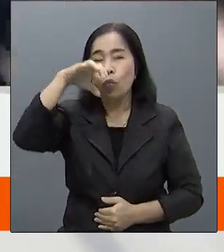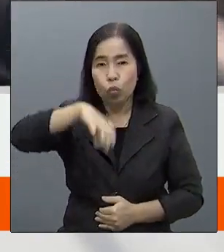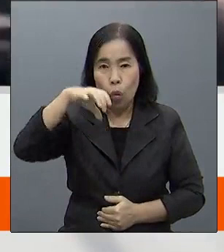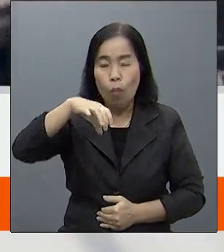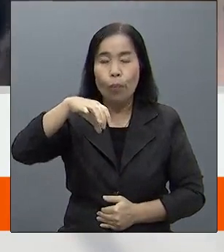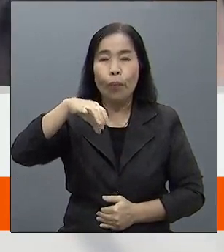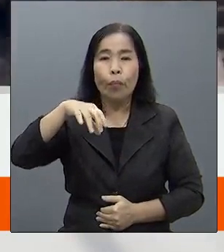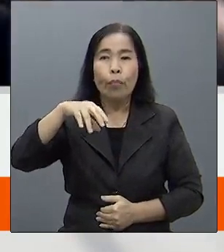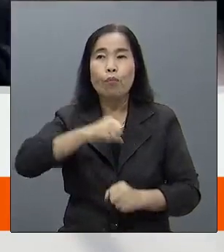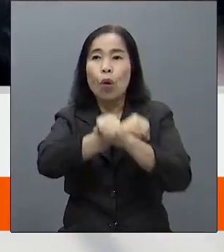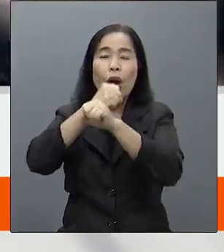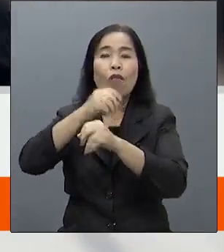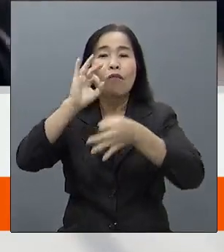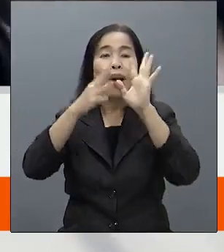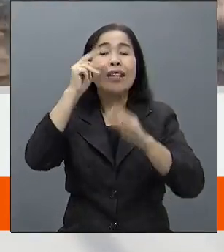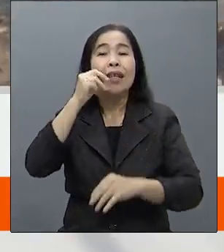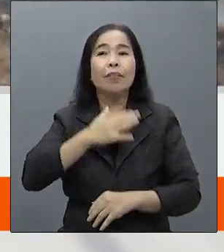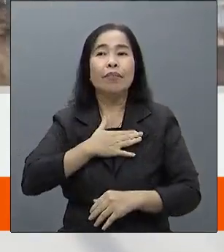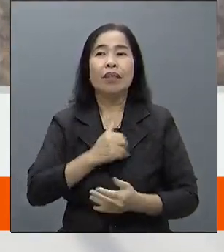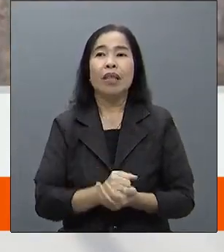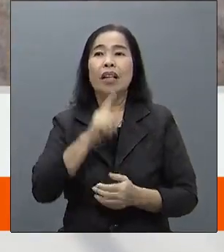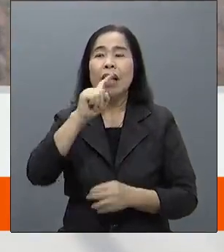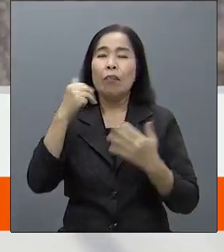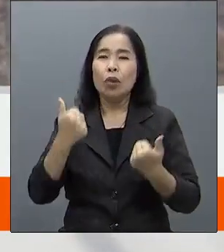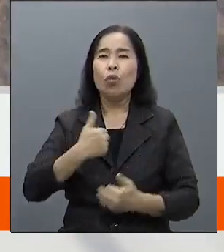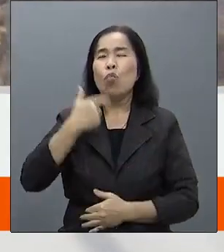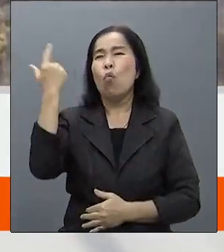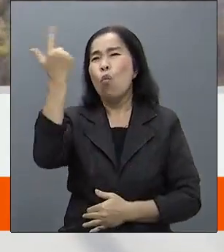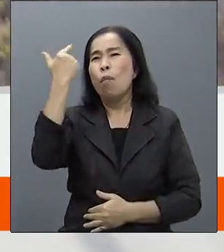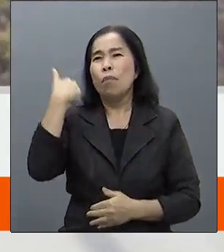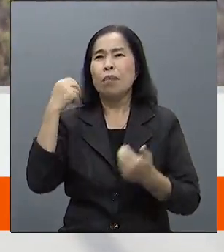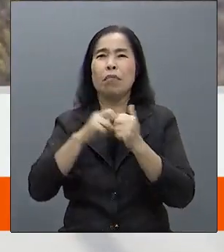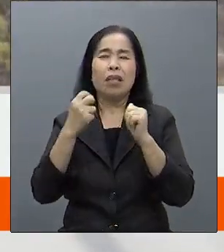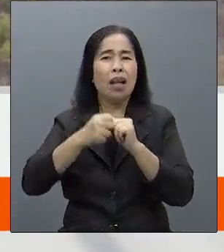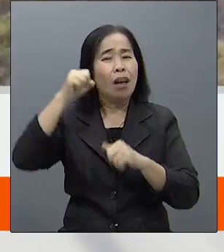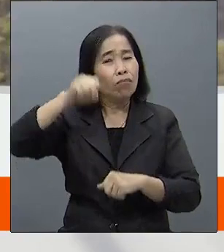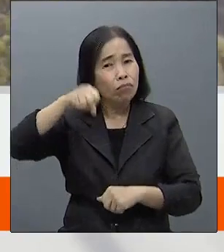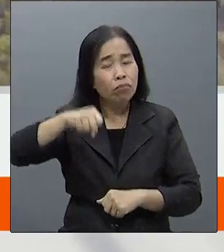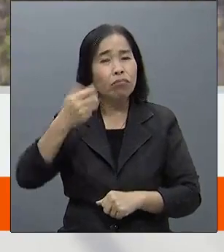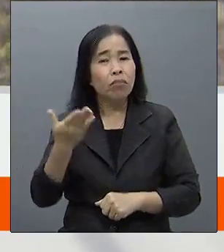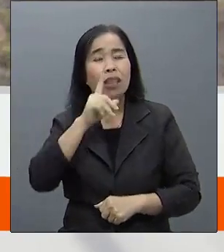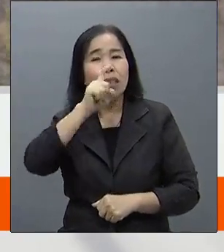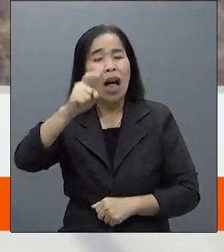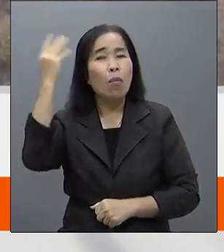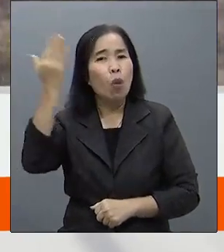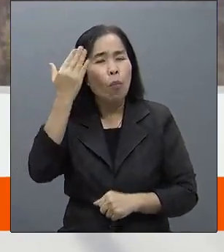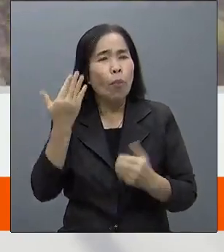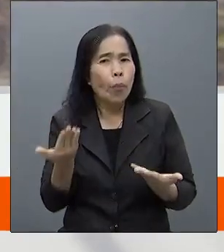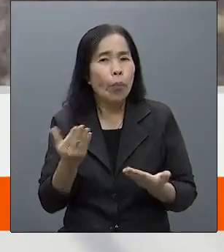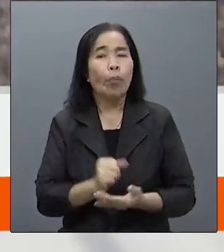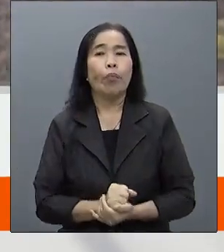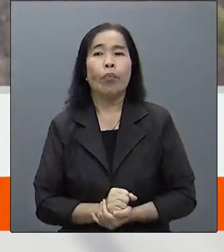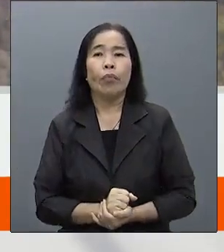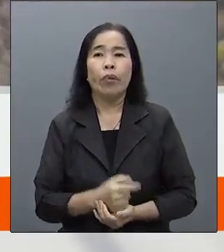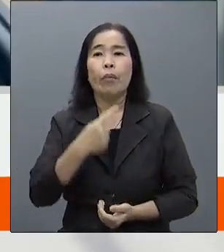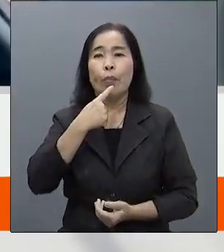าก่อนครับ ทีนี้ลมเนี่ยเป็นอุปสรรคสำหรับภารกิจในวันนี้บ้างไหมคะ ถ้ามันเป็นเงื่อนไขส